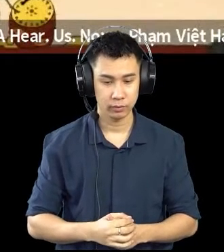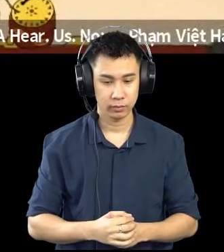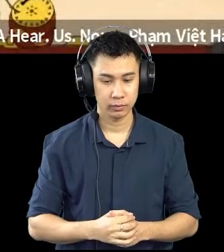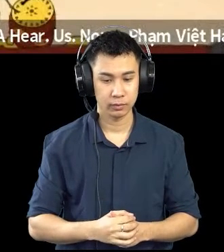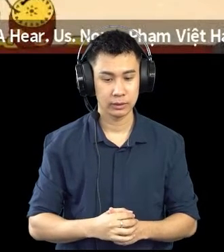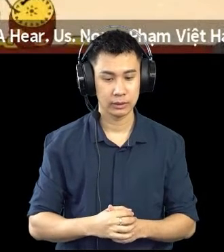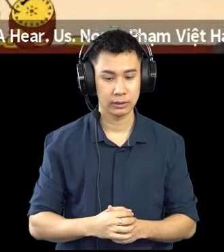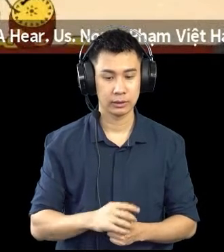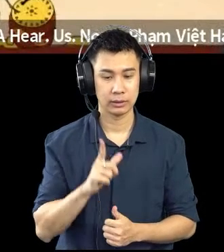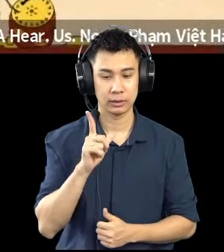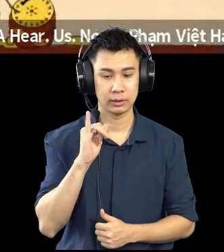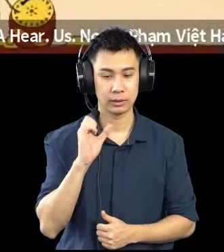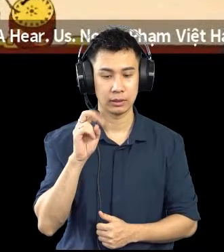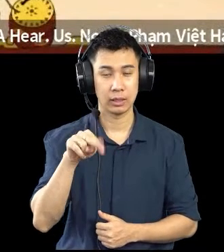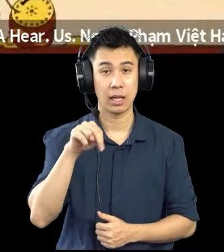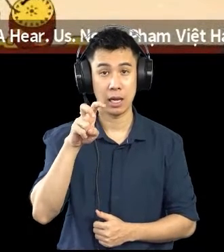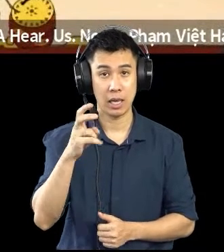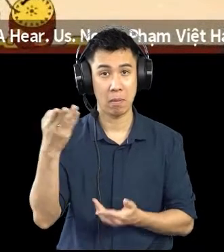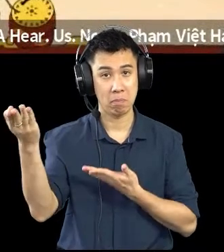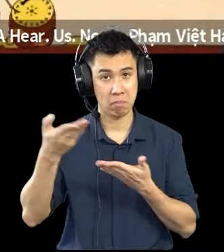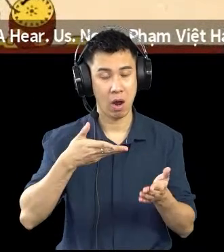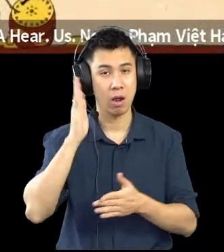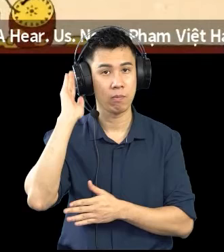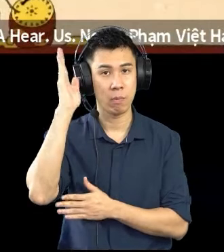chị Liên ạ. Em mời chị Liên ạ.